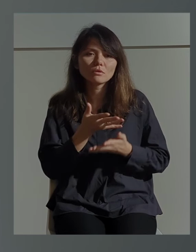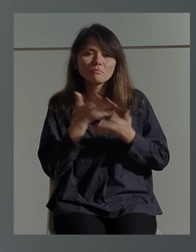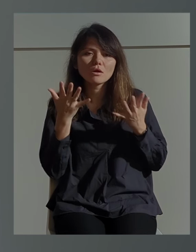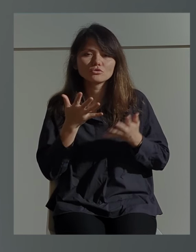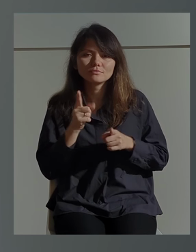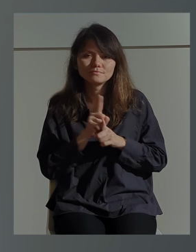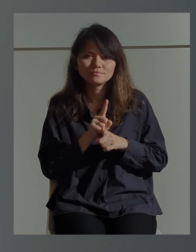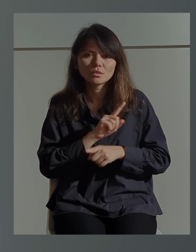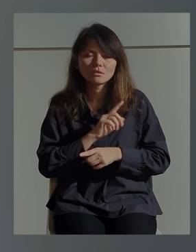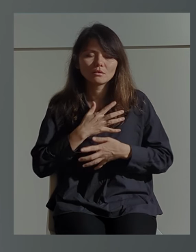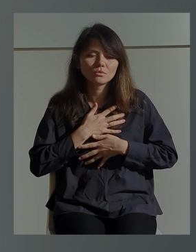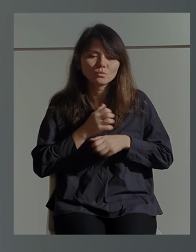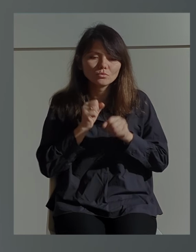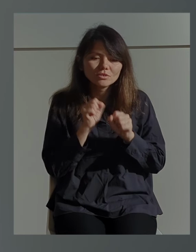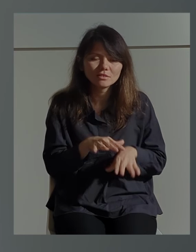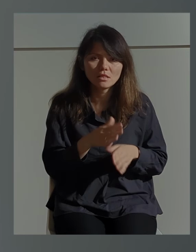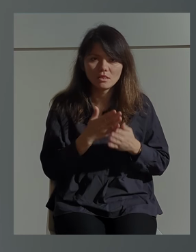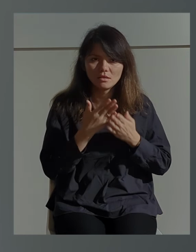усилие